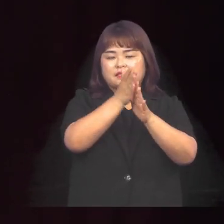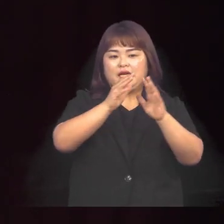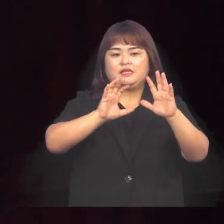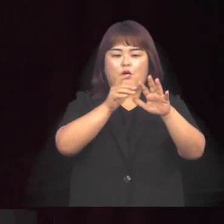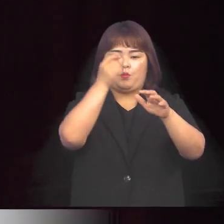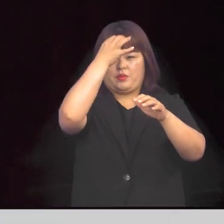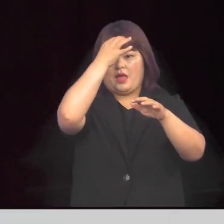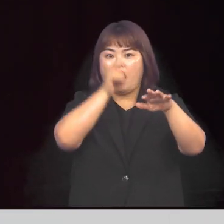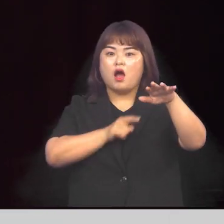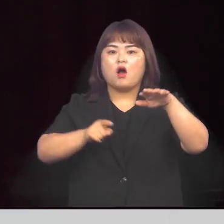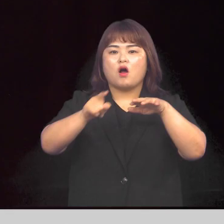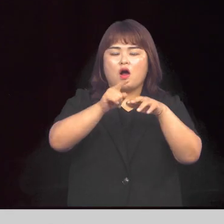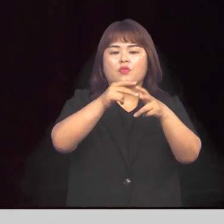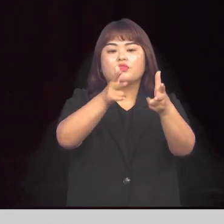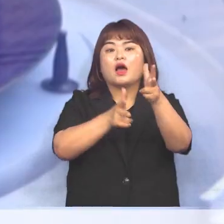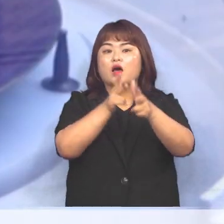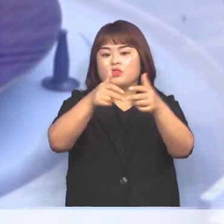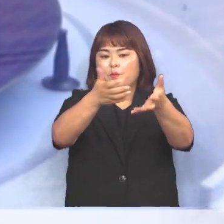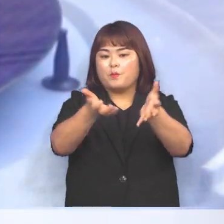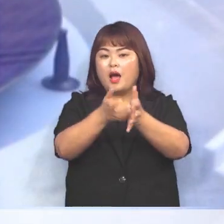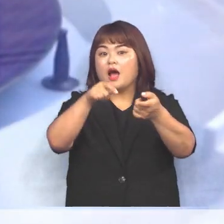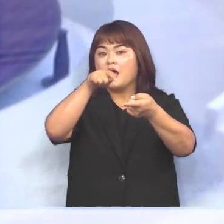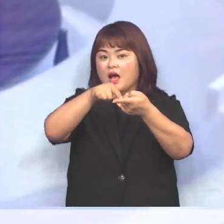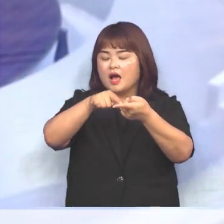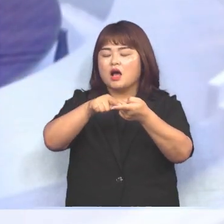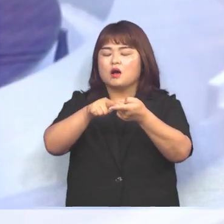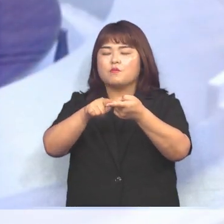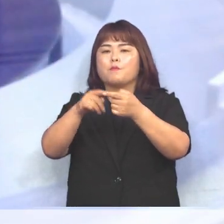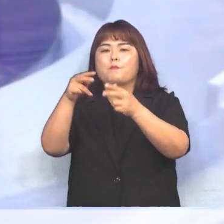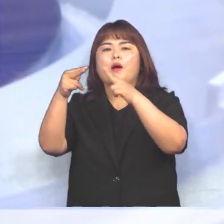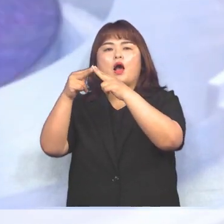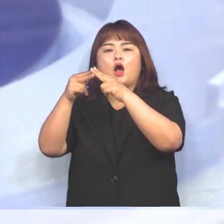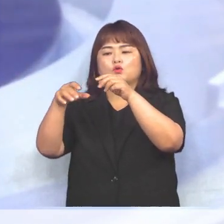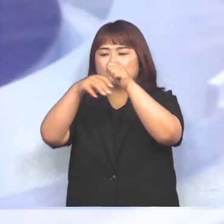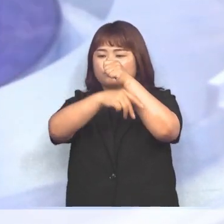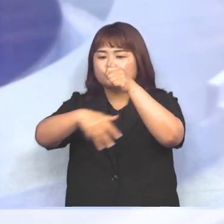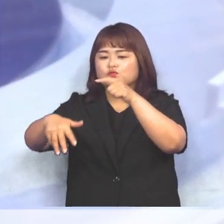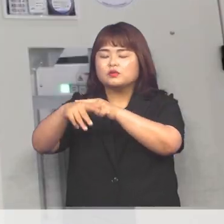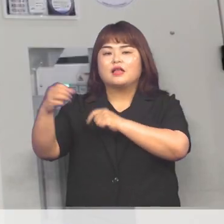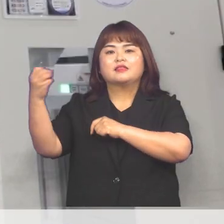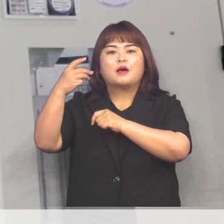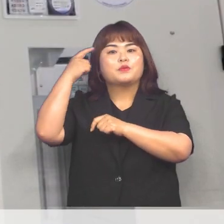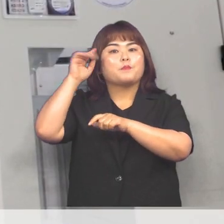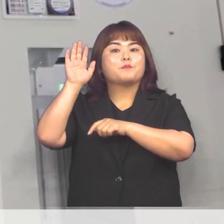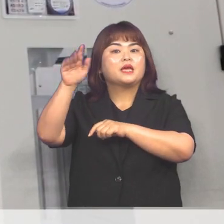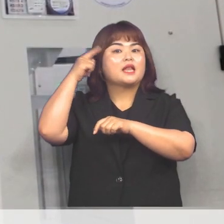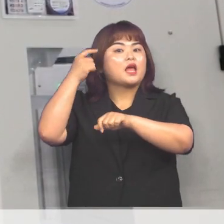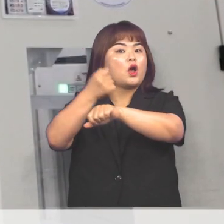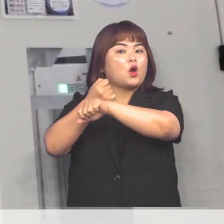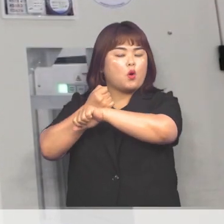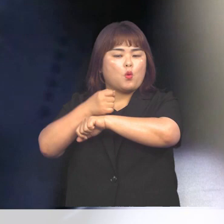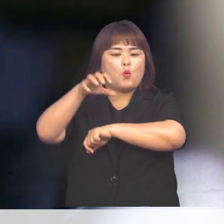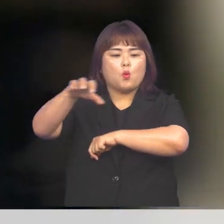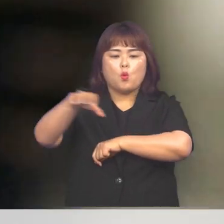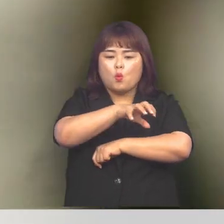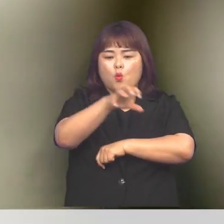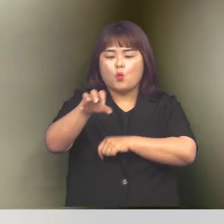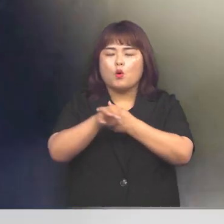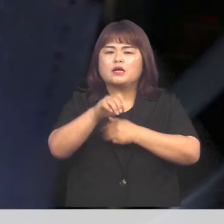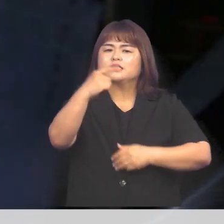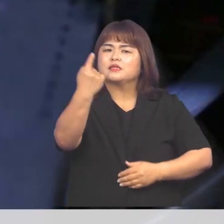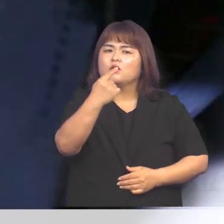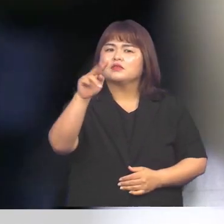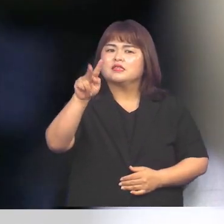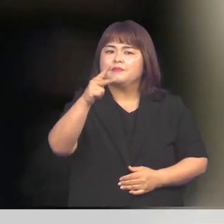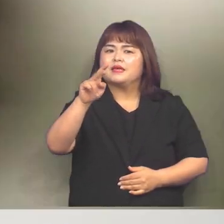시스템 반도체 국가산단과 용인 반도체 클러스터, 삼성전자 미래연구단지를 잇는 1244만여